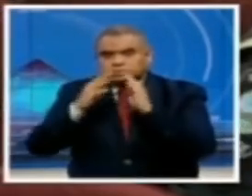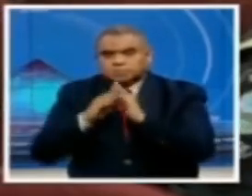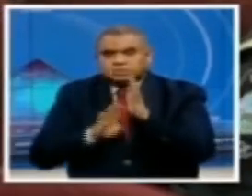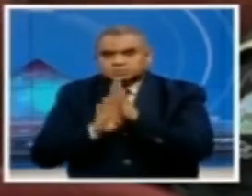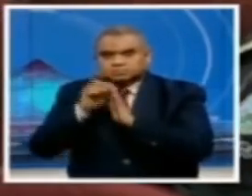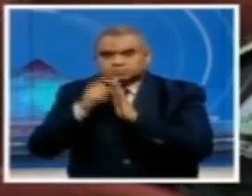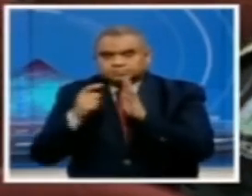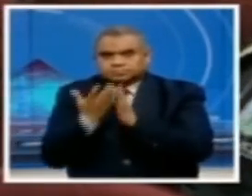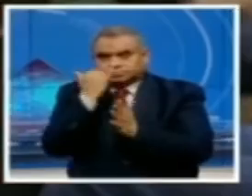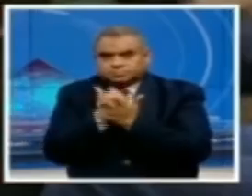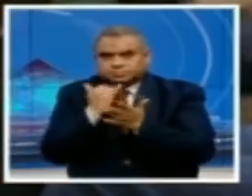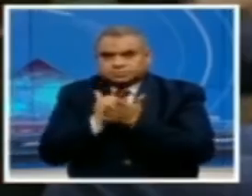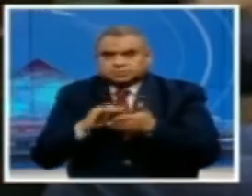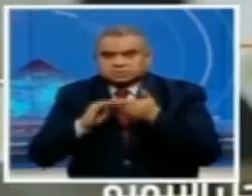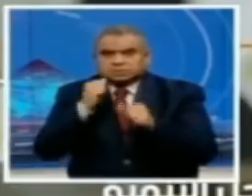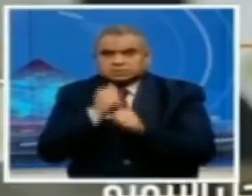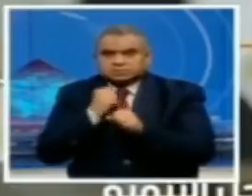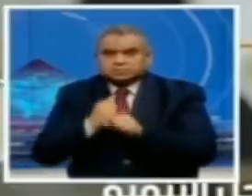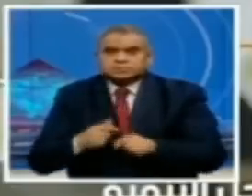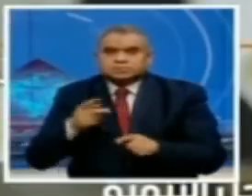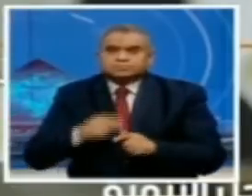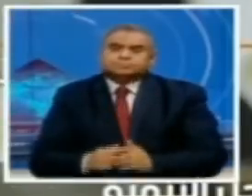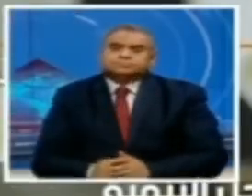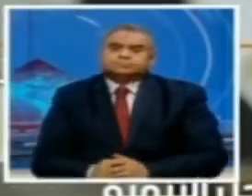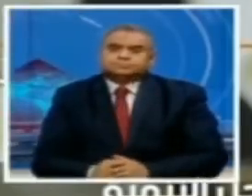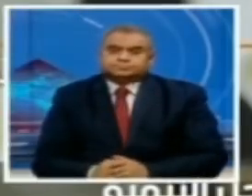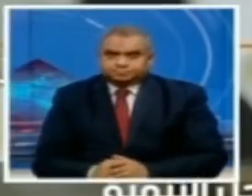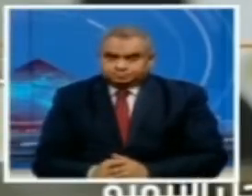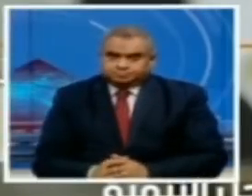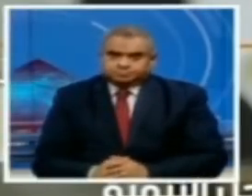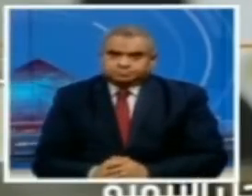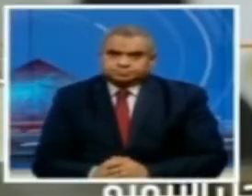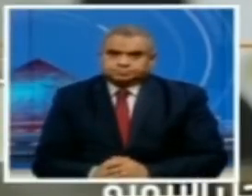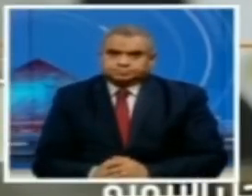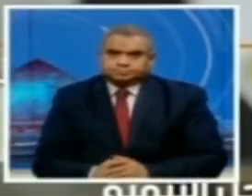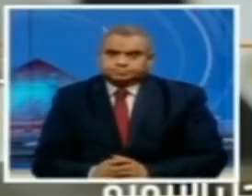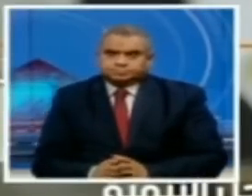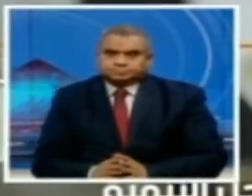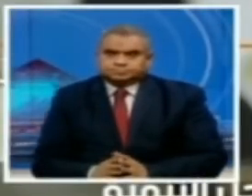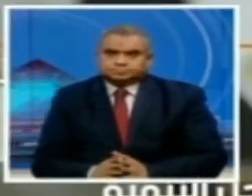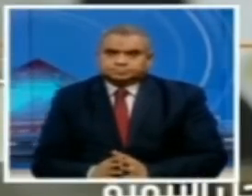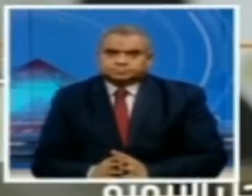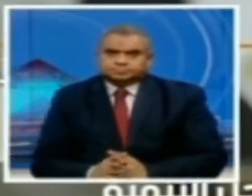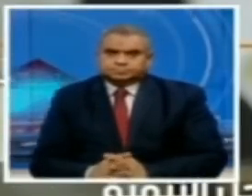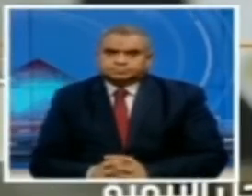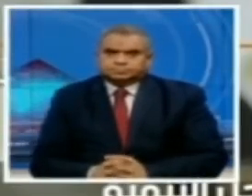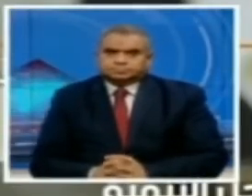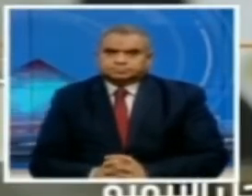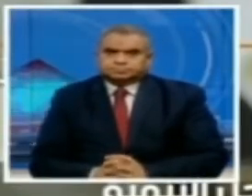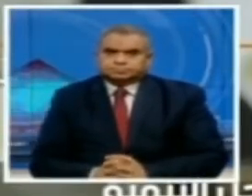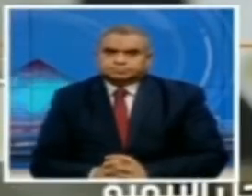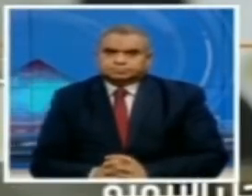تطلع به دوما بكل اقتدار. Nous remercions également l'agence égyptienne du partenariat